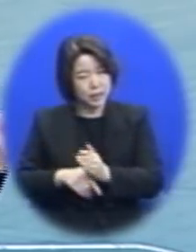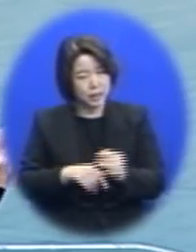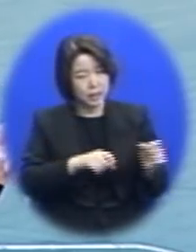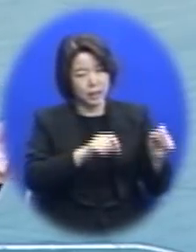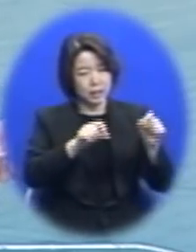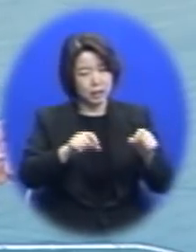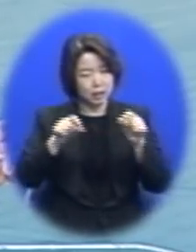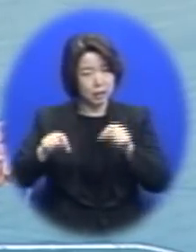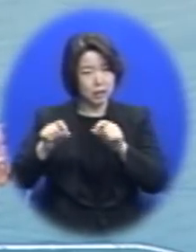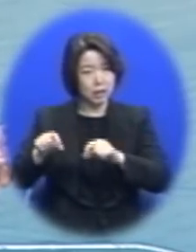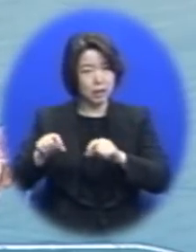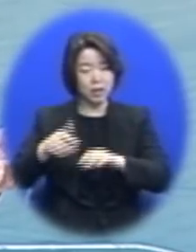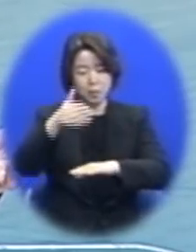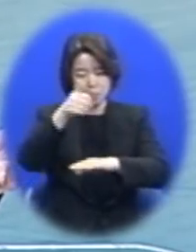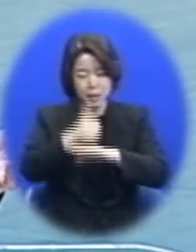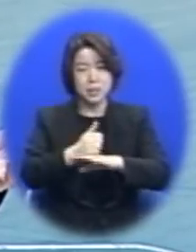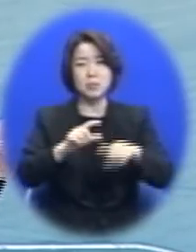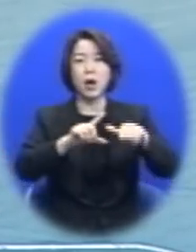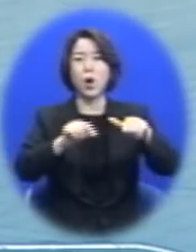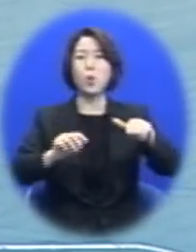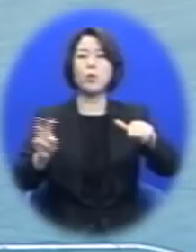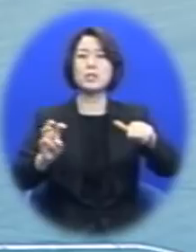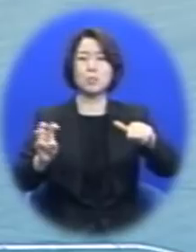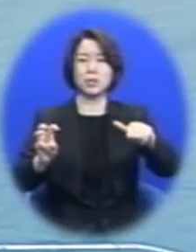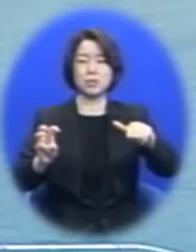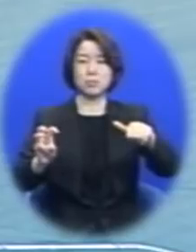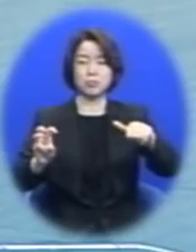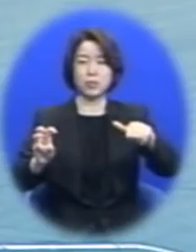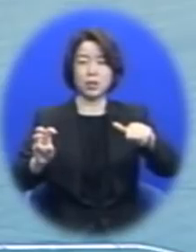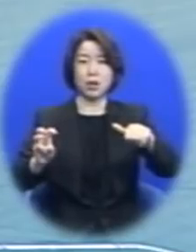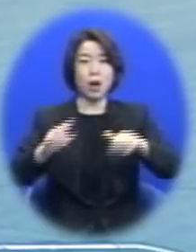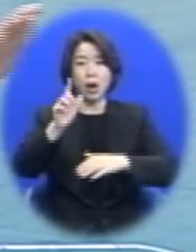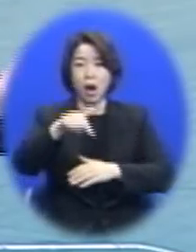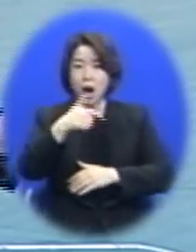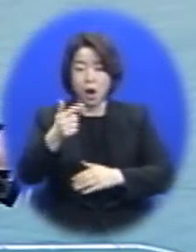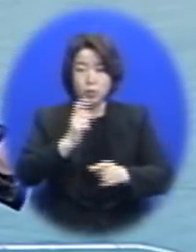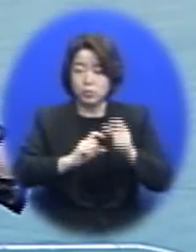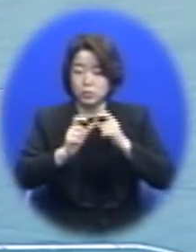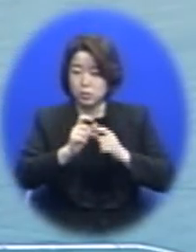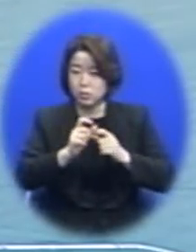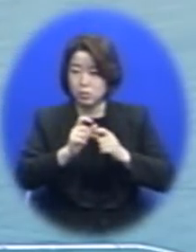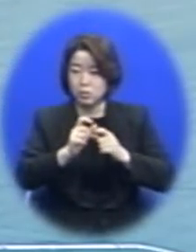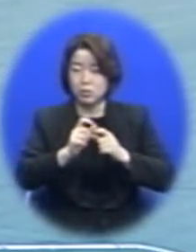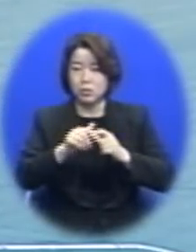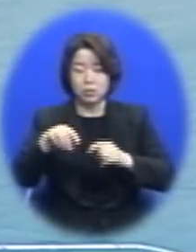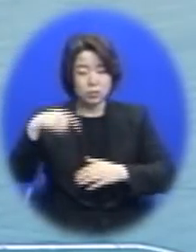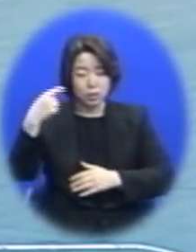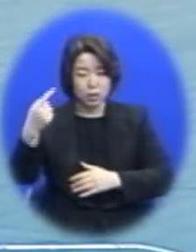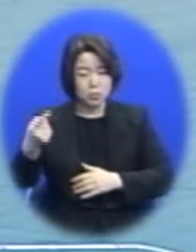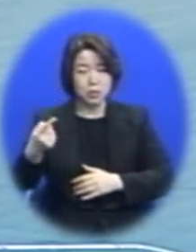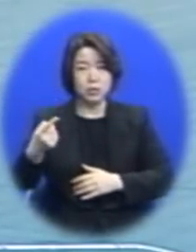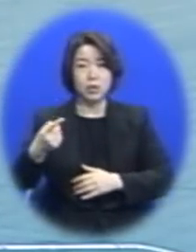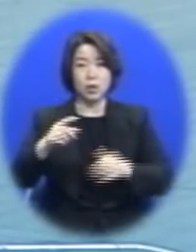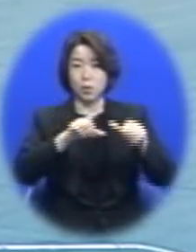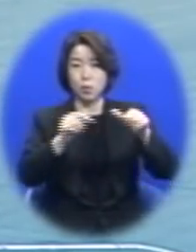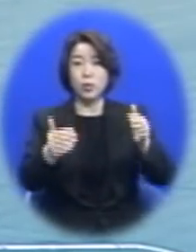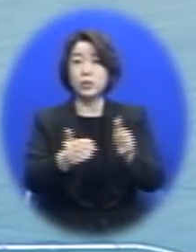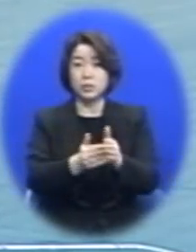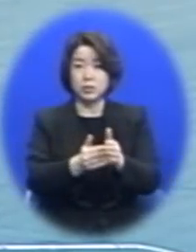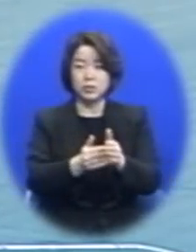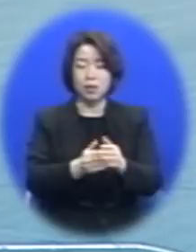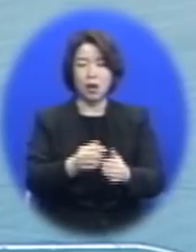올 30일이 됐어요 이젠 하루 더 남았고 그걸 오른 지나갑니다 큰일